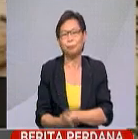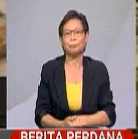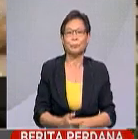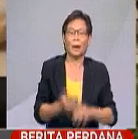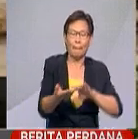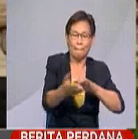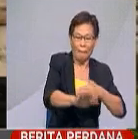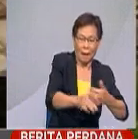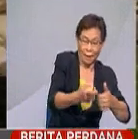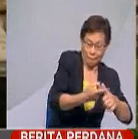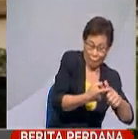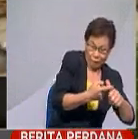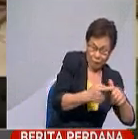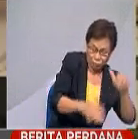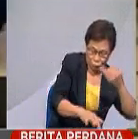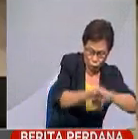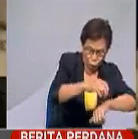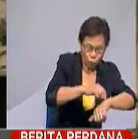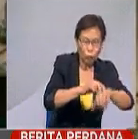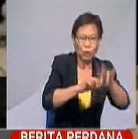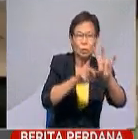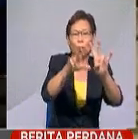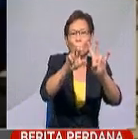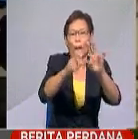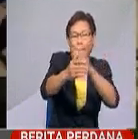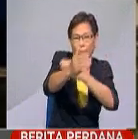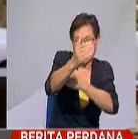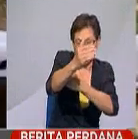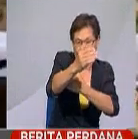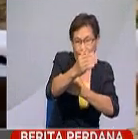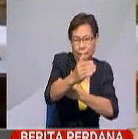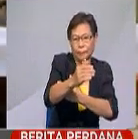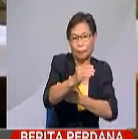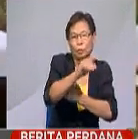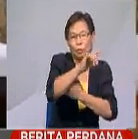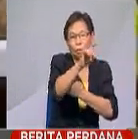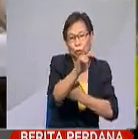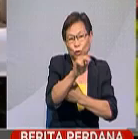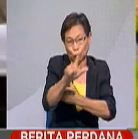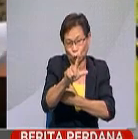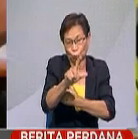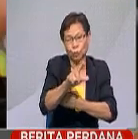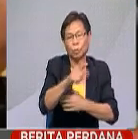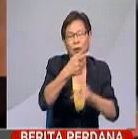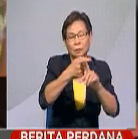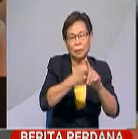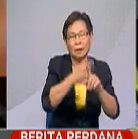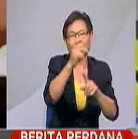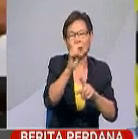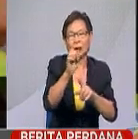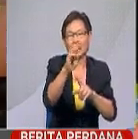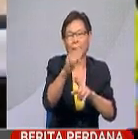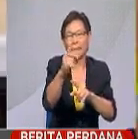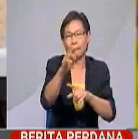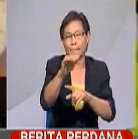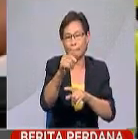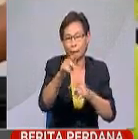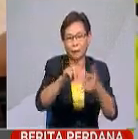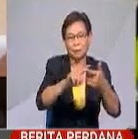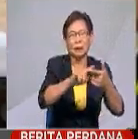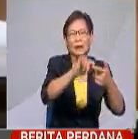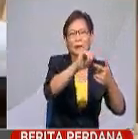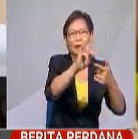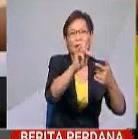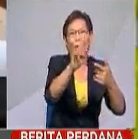Jelasnya, mayat pertama ditemukan kira-kira 7.30 pagi tadi, iaitu Muhammad Zulfahmi Zuki dari Kemaman, diikuti Muhammad